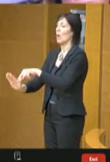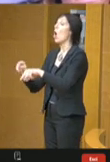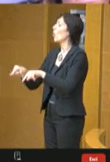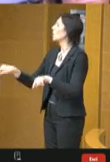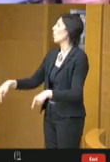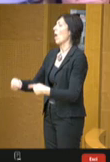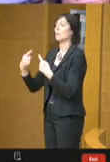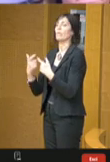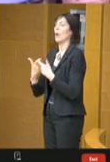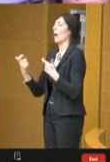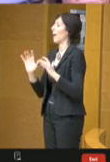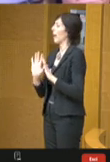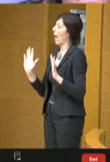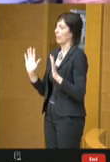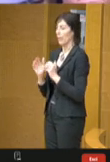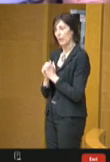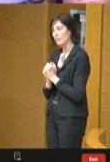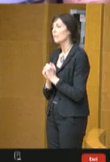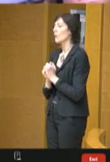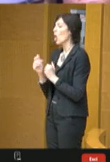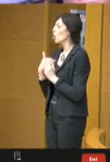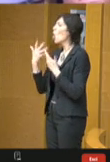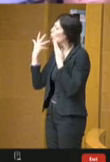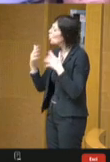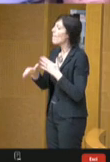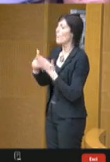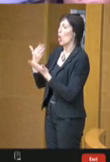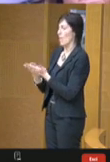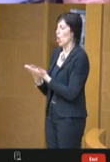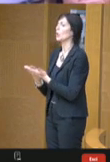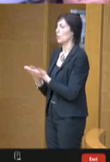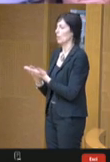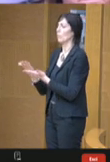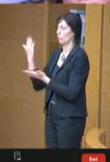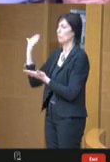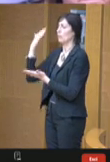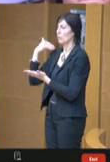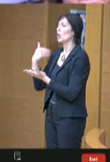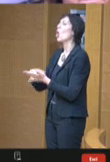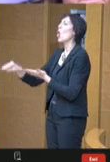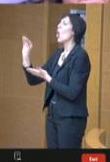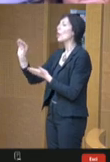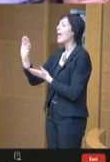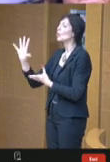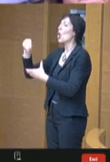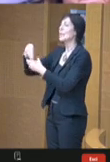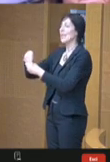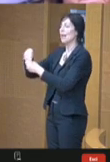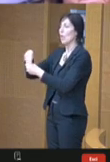è importante. Io ho lanciato la proposta e ho chiesto l'inserimento nel